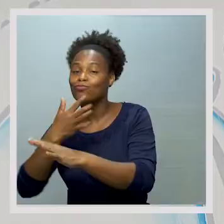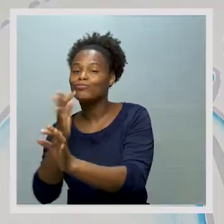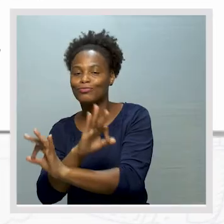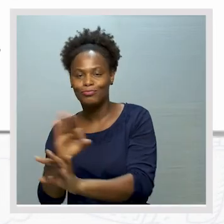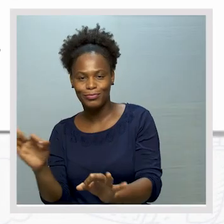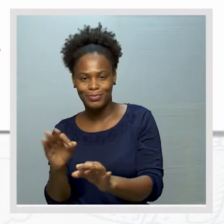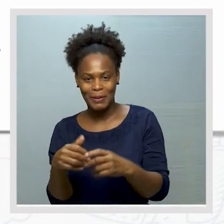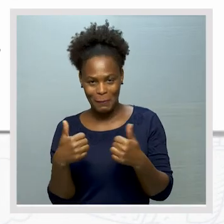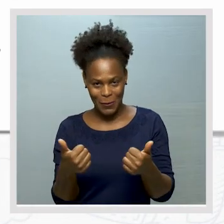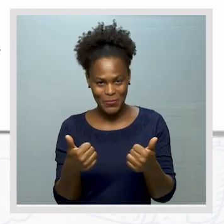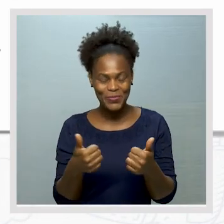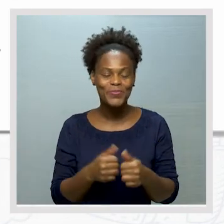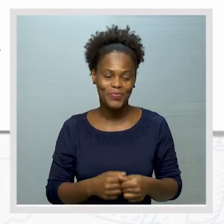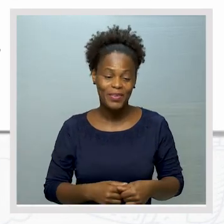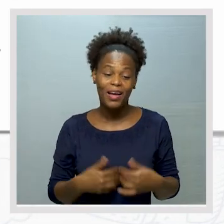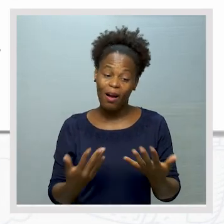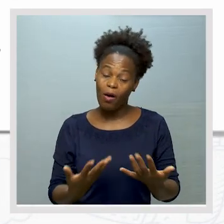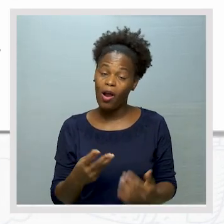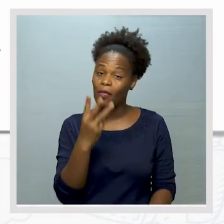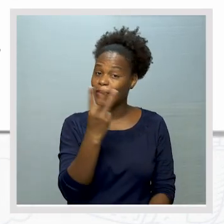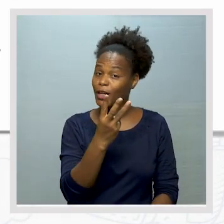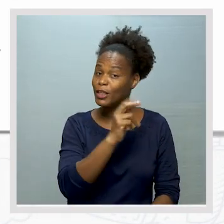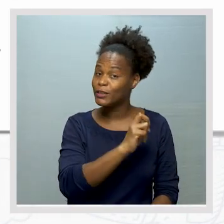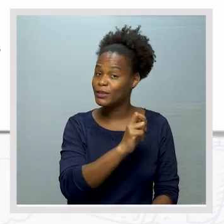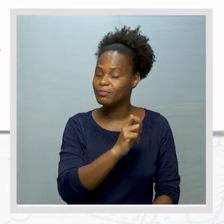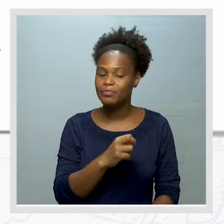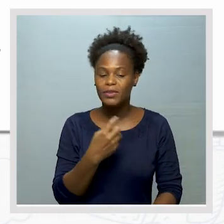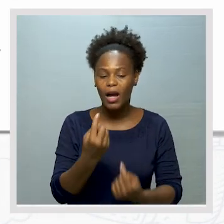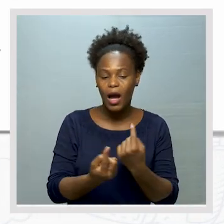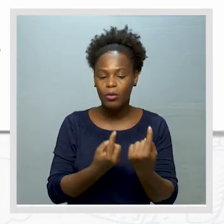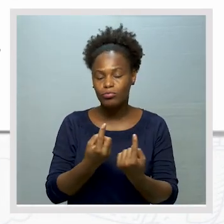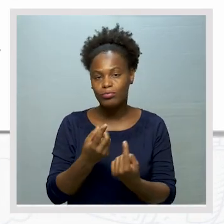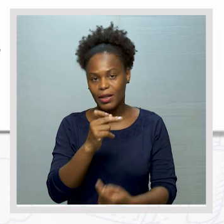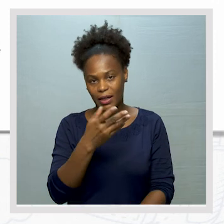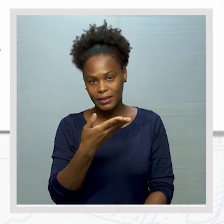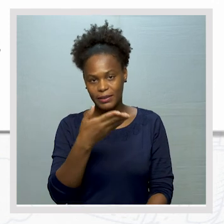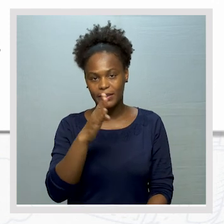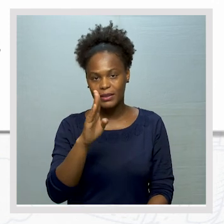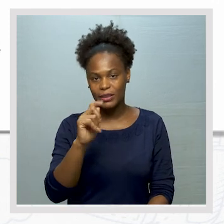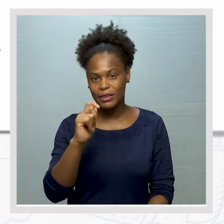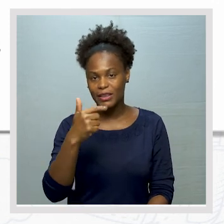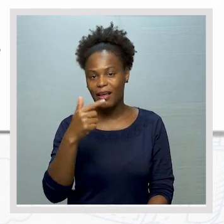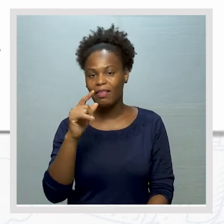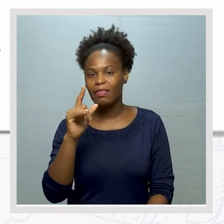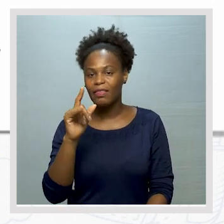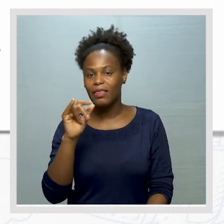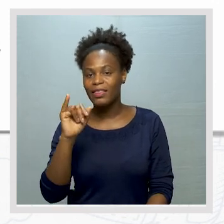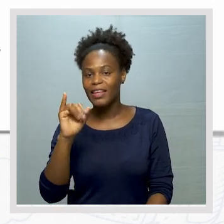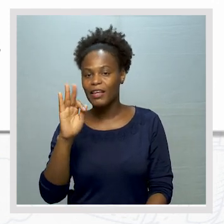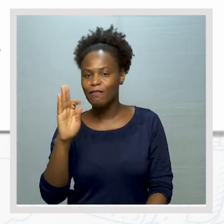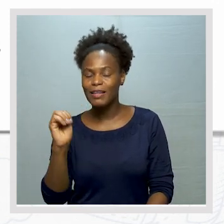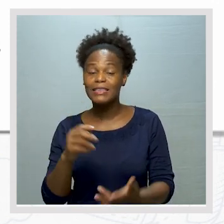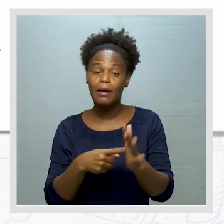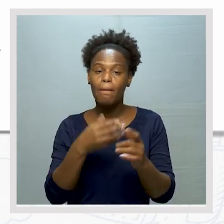Très bien. En 3, certains adjectifs courts, comme par exemple beau,